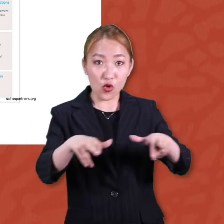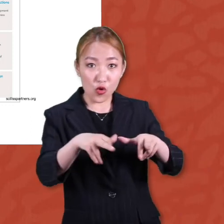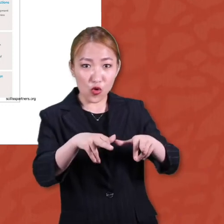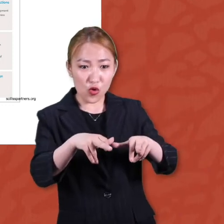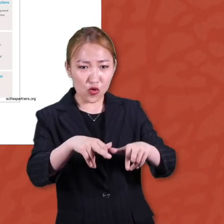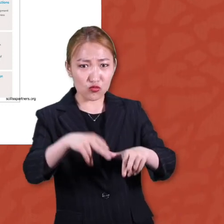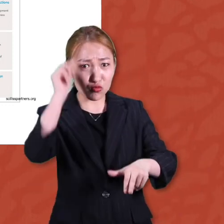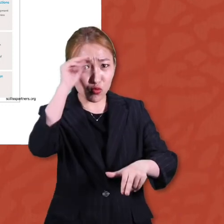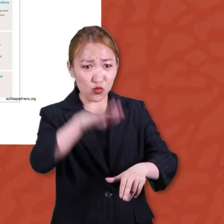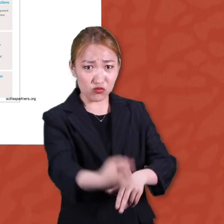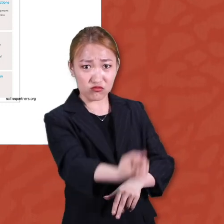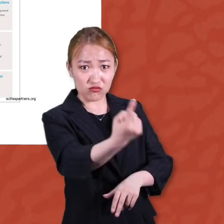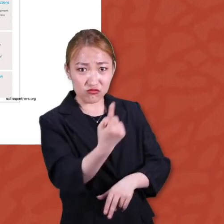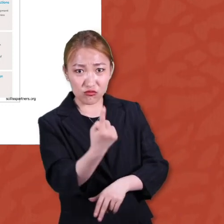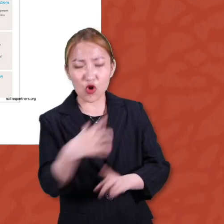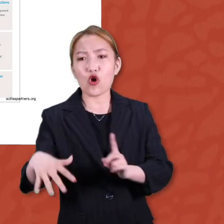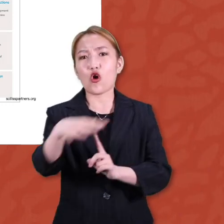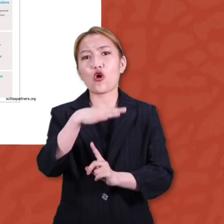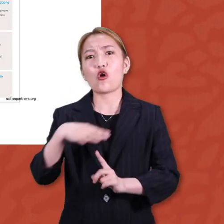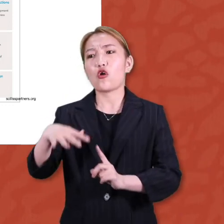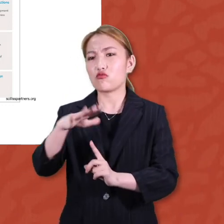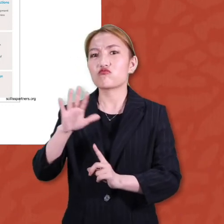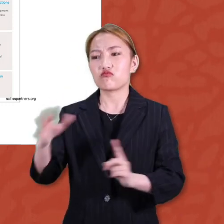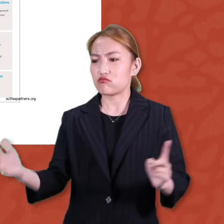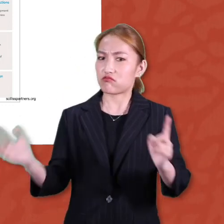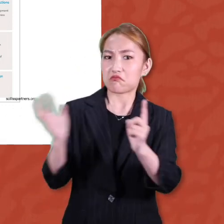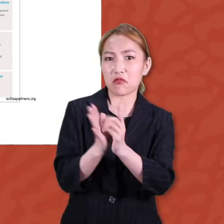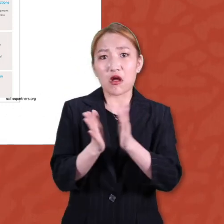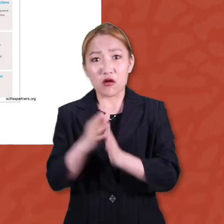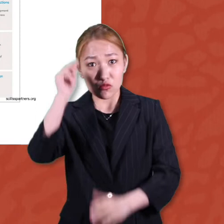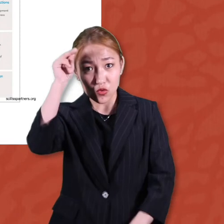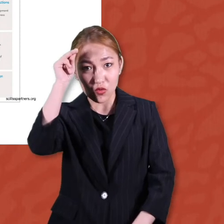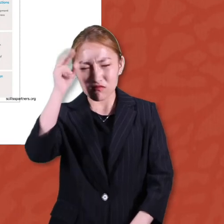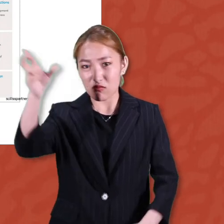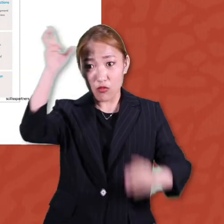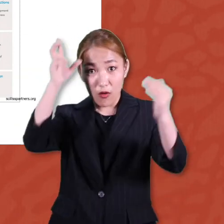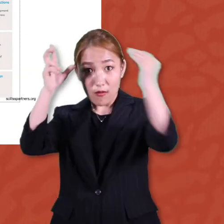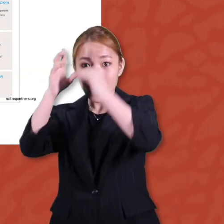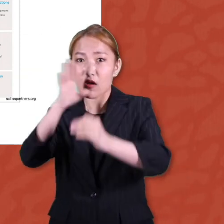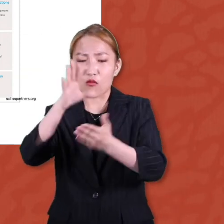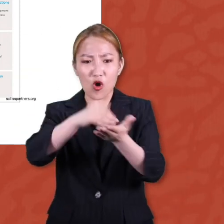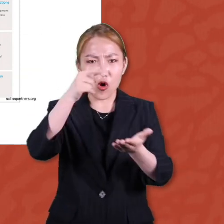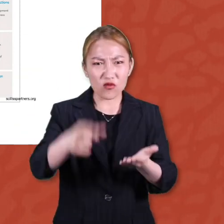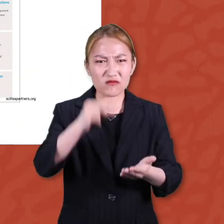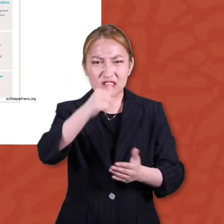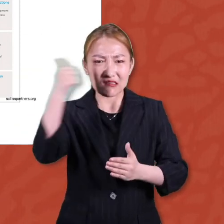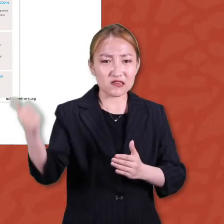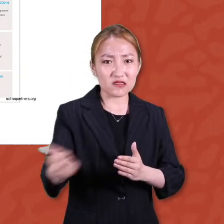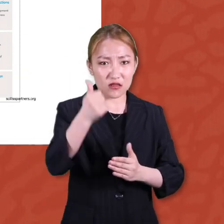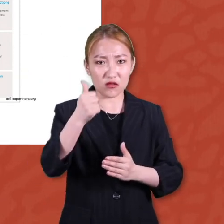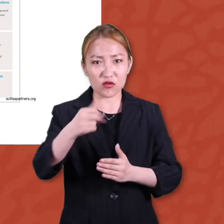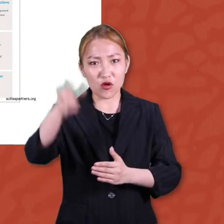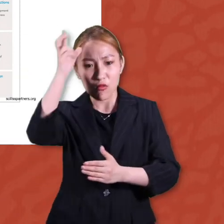бэрхшээлтэй суралцагчид ердийн орчинд суралцдаг. Тэгш хамруулах нь оюутнуудад өндөр чанартай боловсрол эзэмших